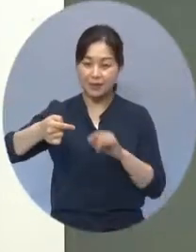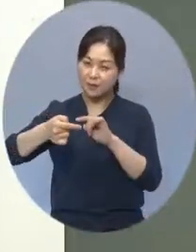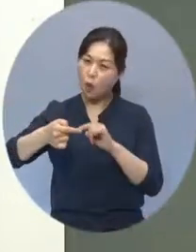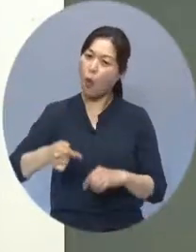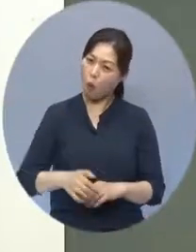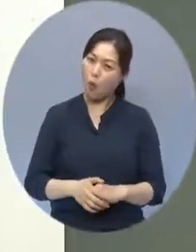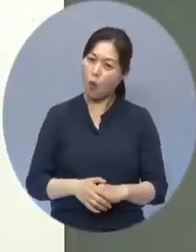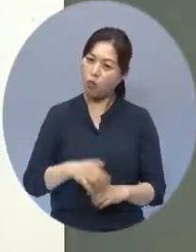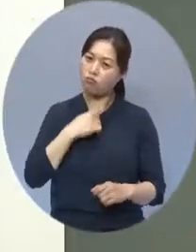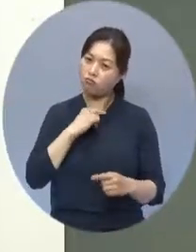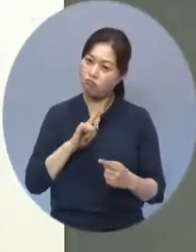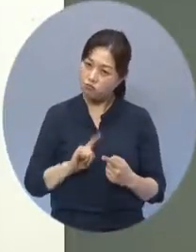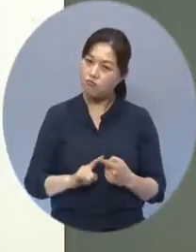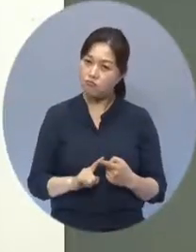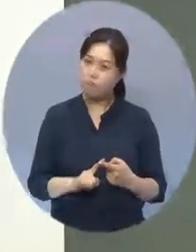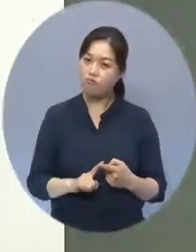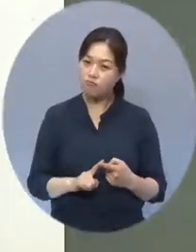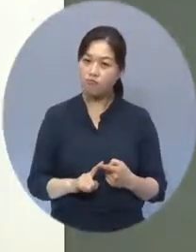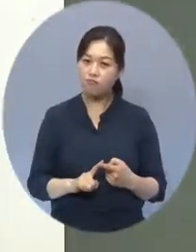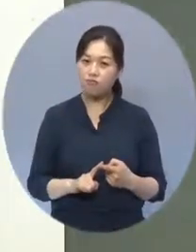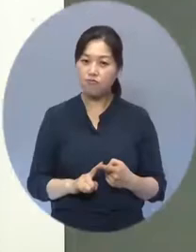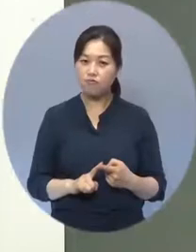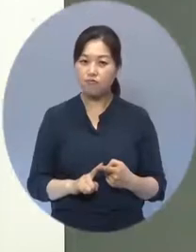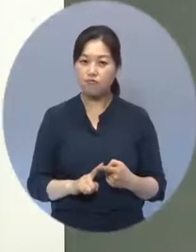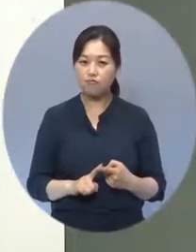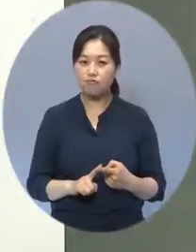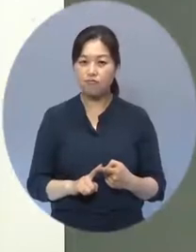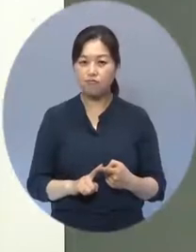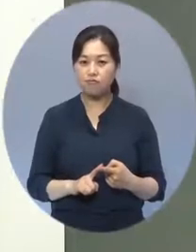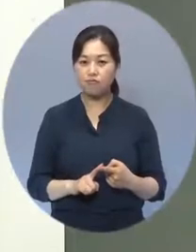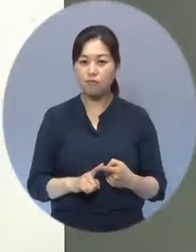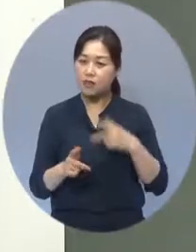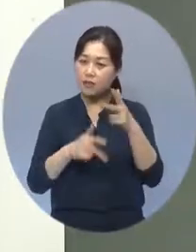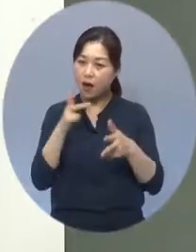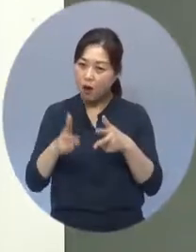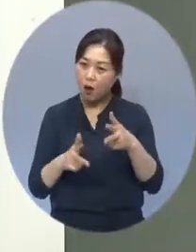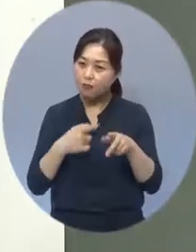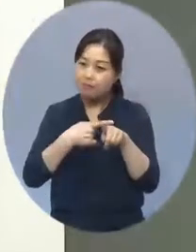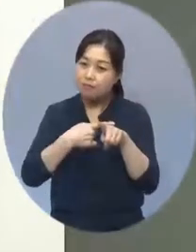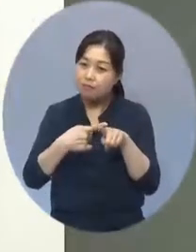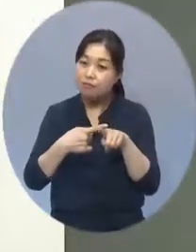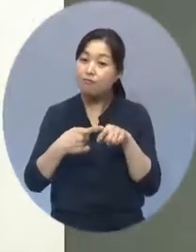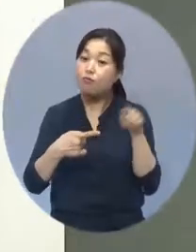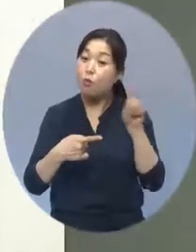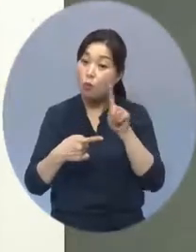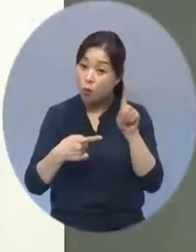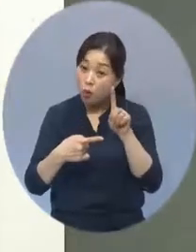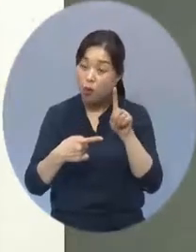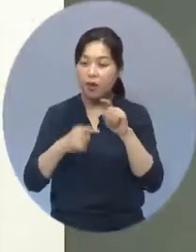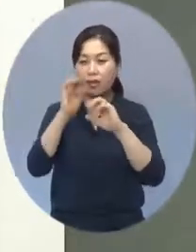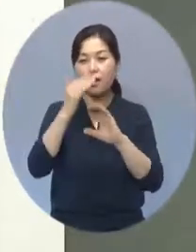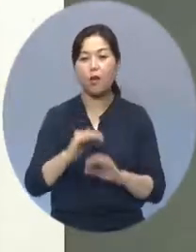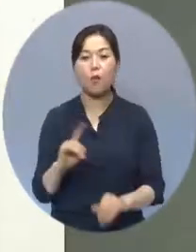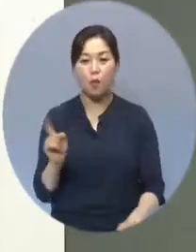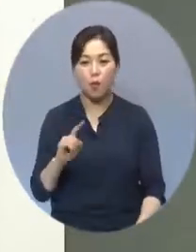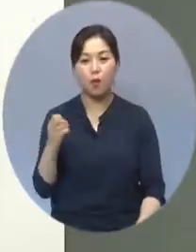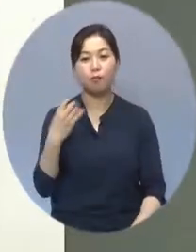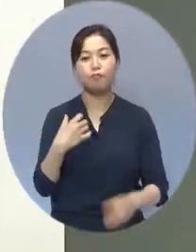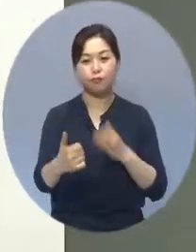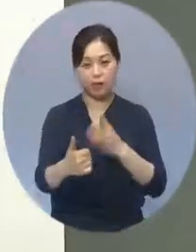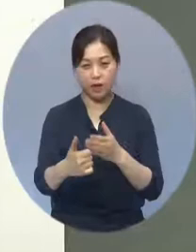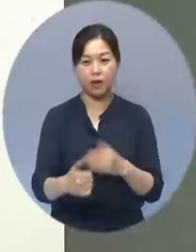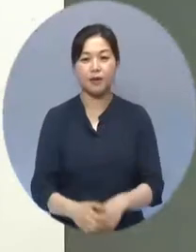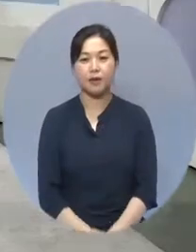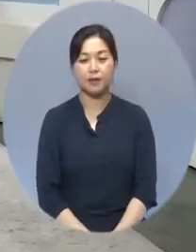네, 네. 그 어느 정도 정도가 진행이 됐으며 그 사업 내용이 뭔지 좀